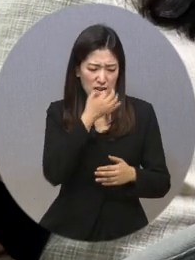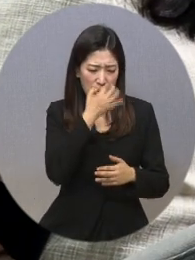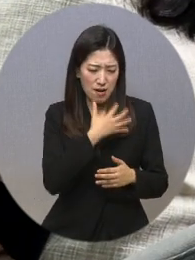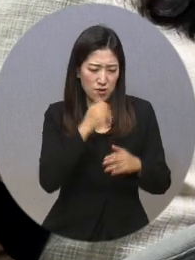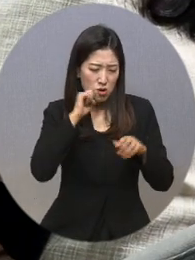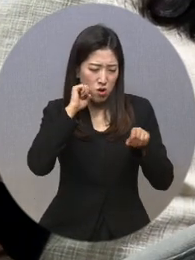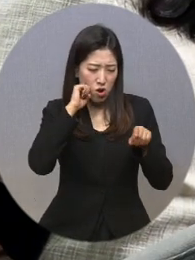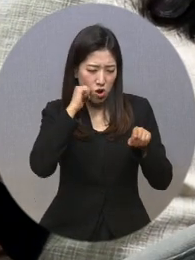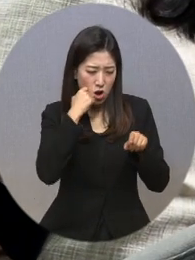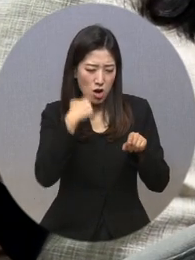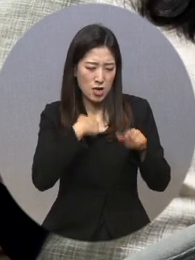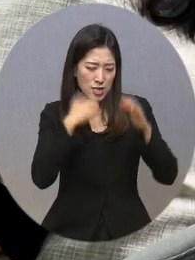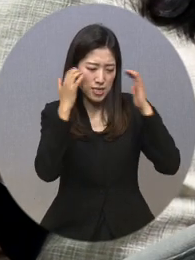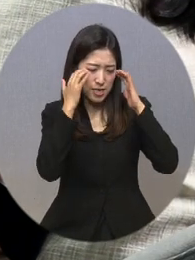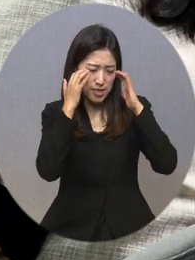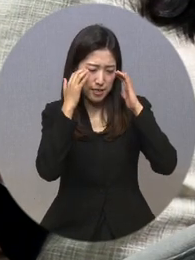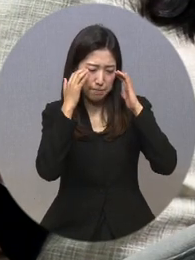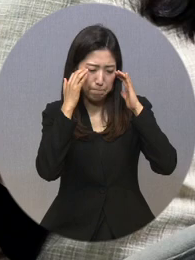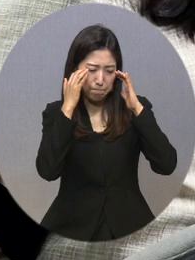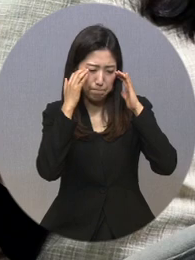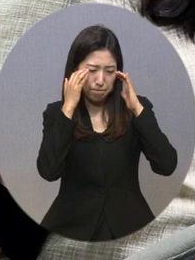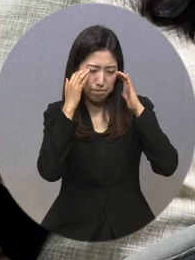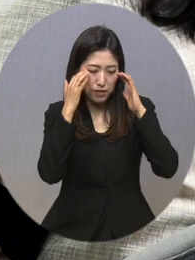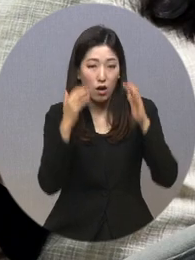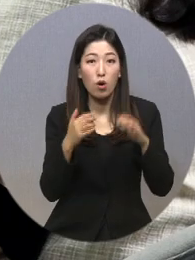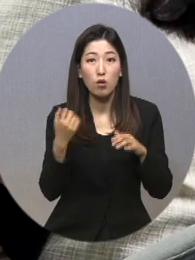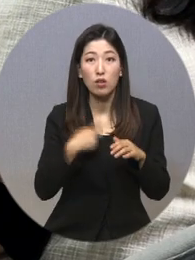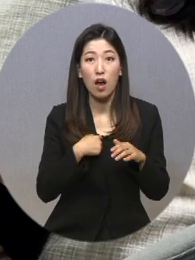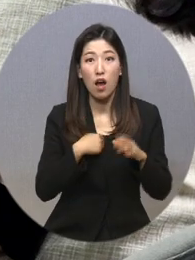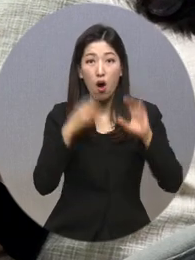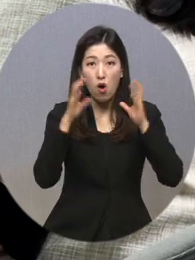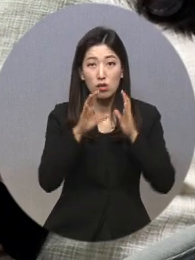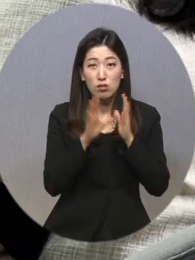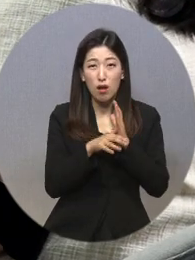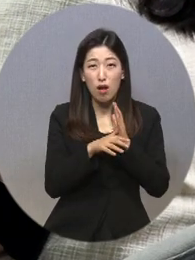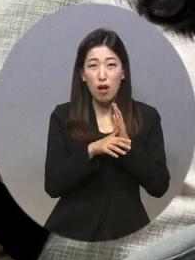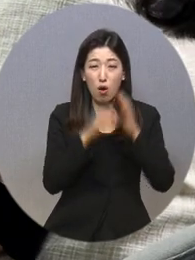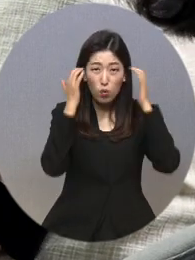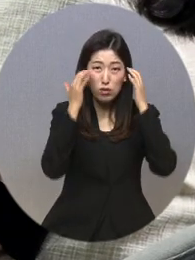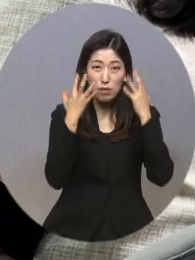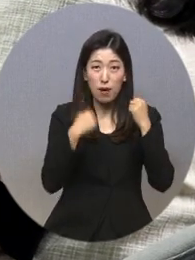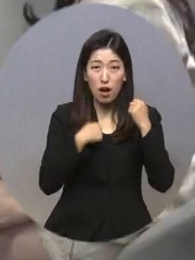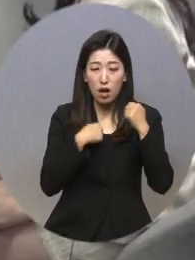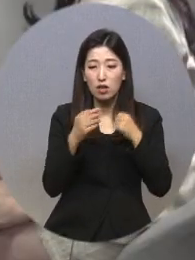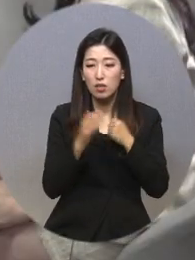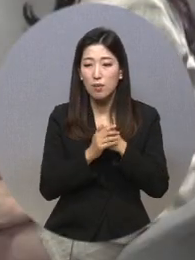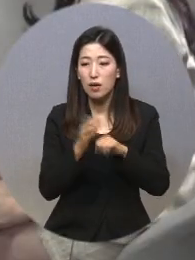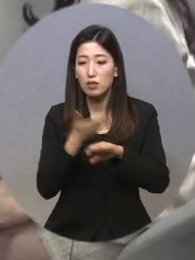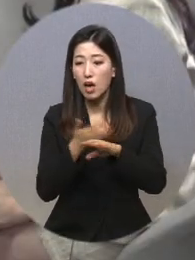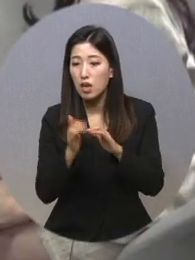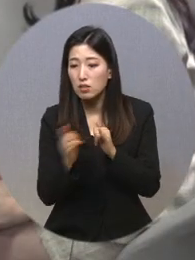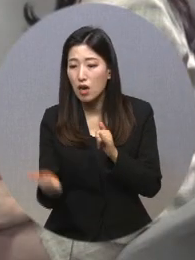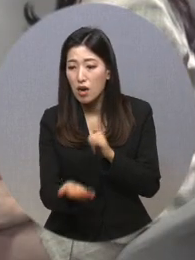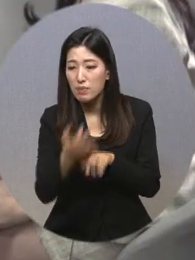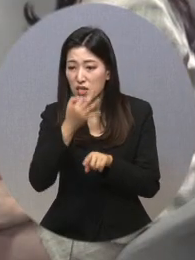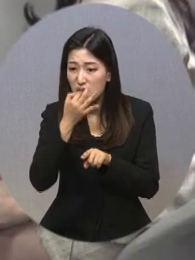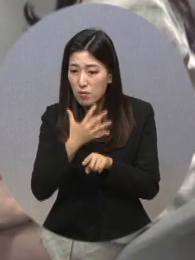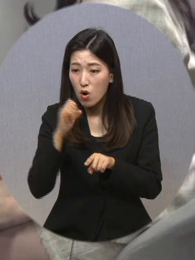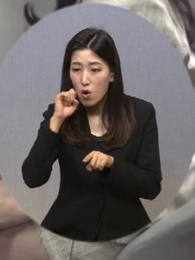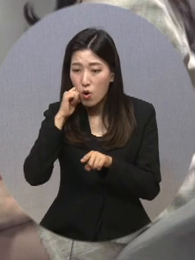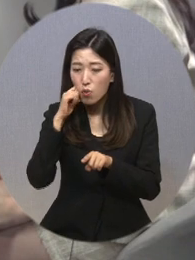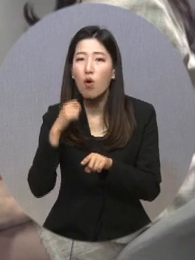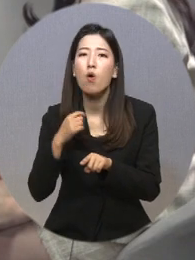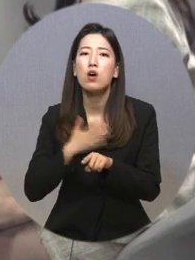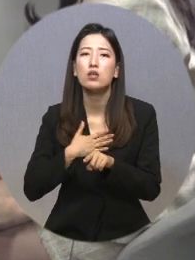대한 느낌이 저한테는 빨리 전달되어지는 것을 느낄 수 있었습니다. 그분들의 마음들이